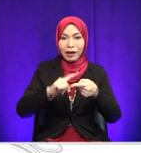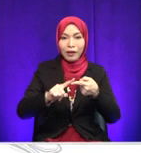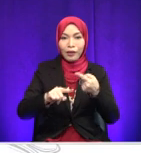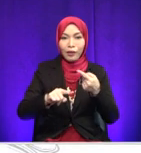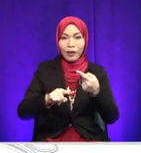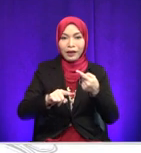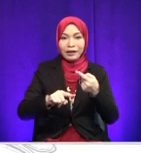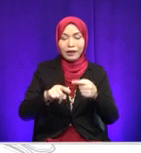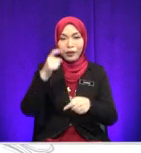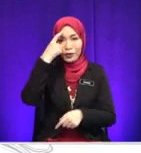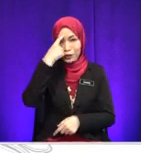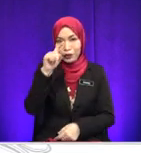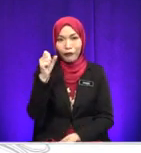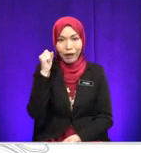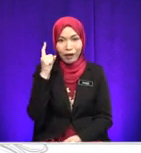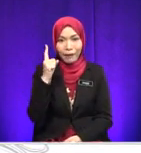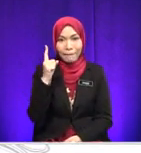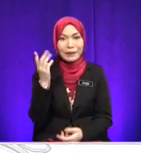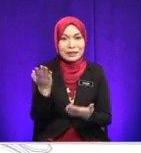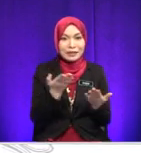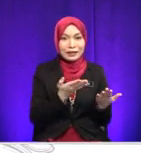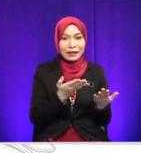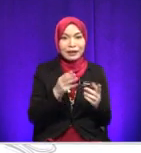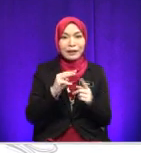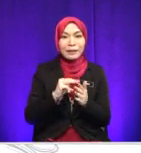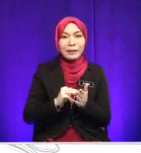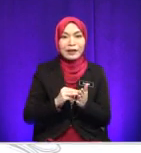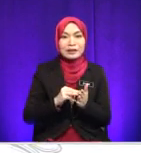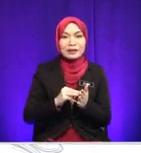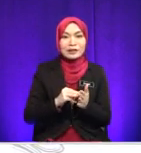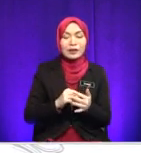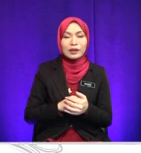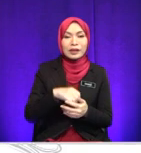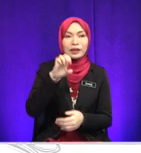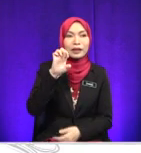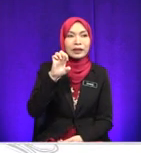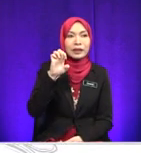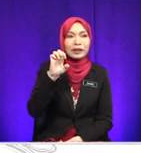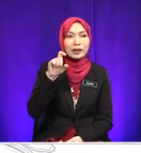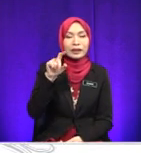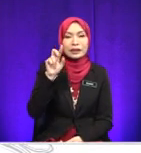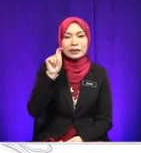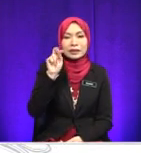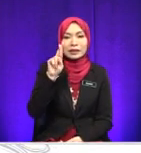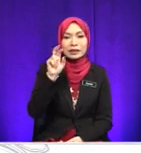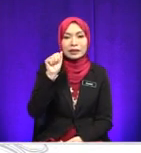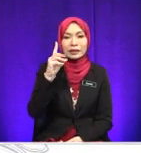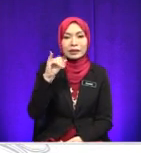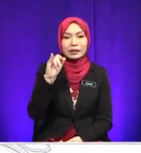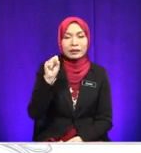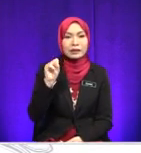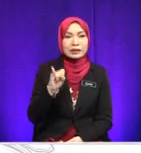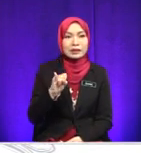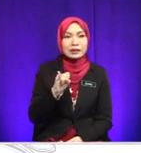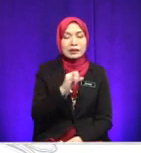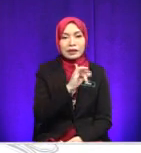saya tanya ini. Silakan Puniten. Maksud ekstradisi ialah pengembalian penjenayah oleh sesebuah negara ke